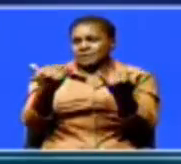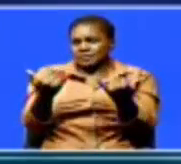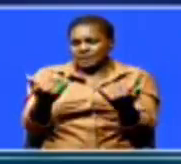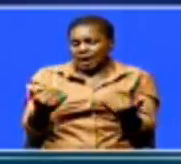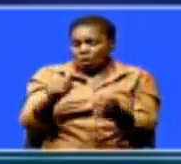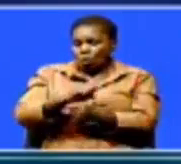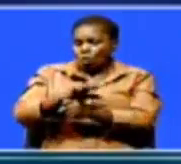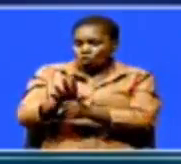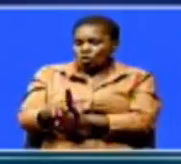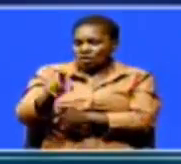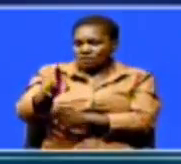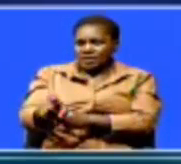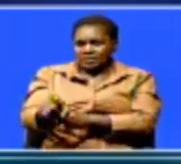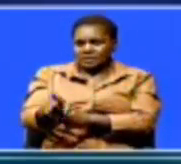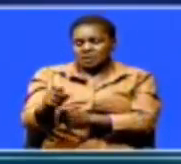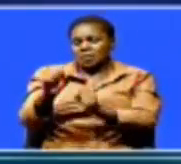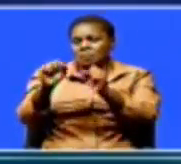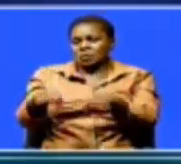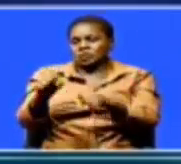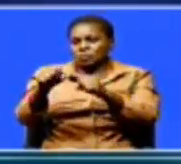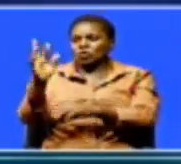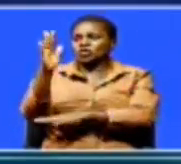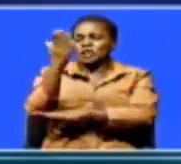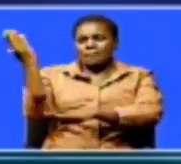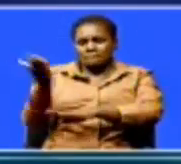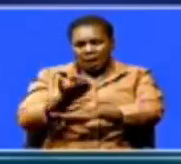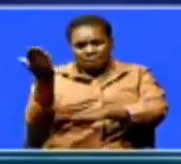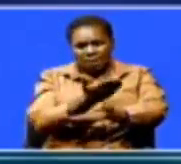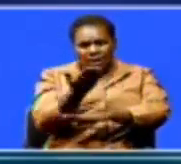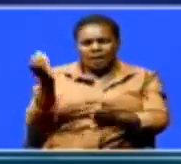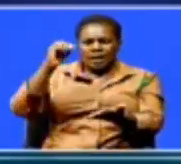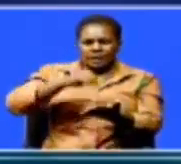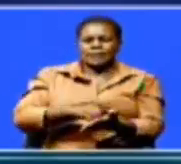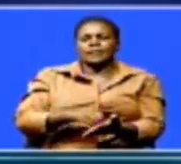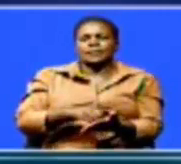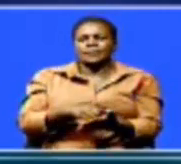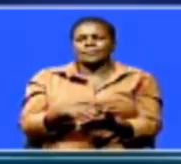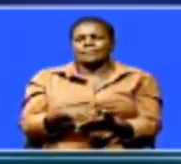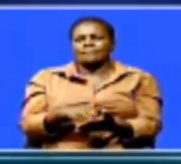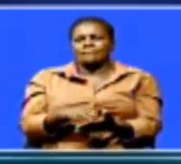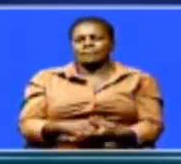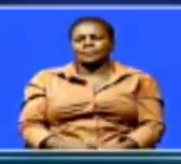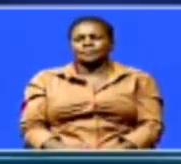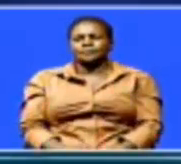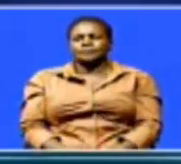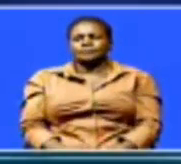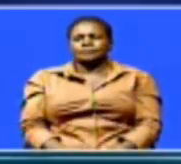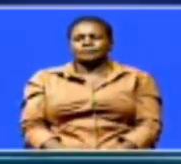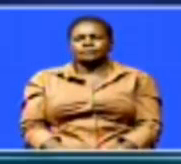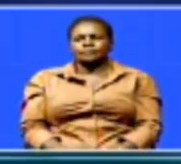makali ya corona inatabiriwa huenda uharibifu unarejea tena kwa kishindo. Nicholas